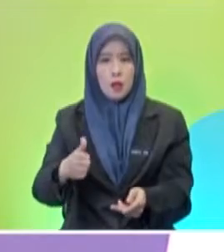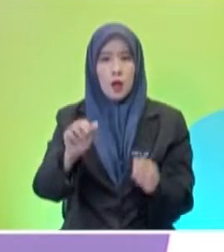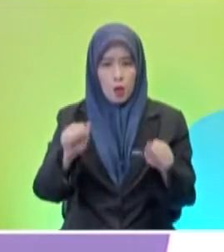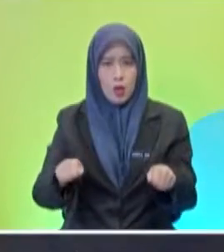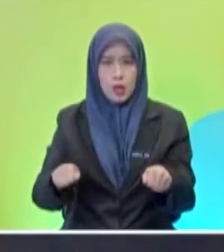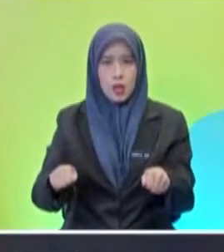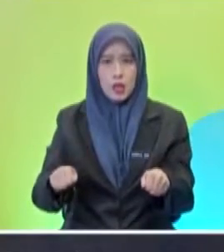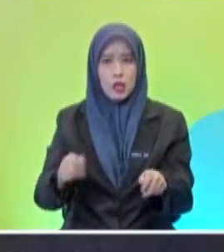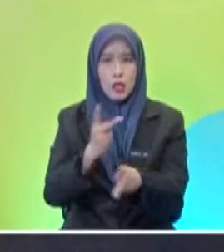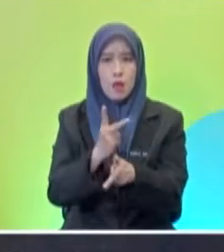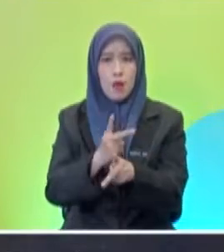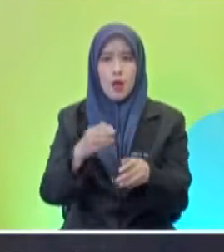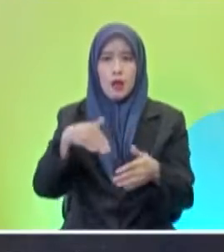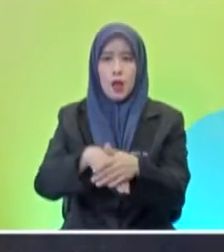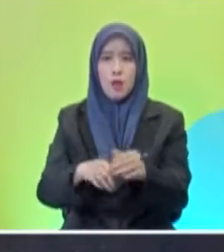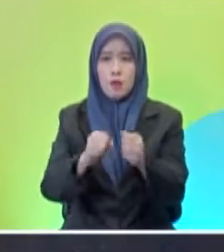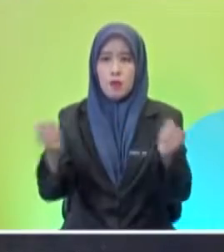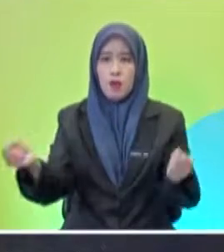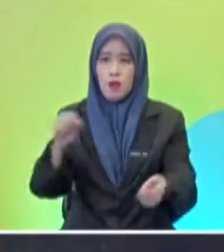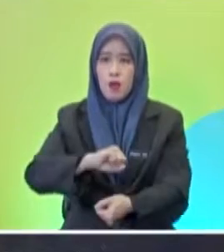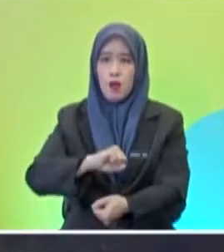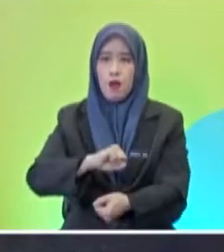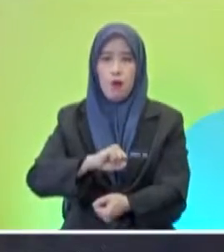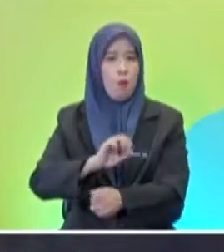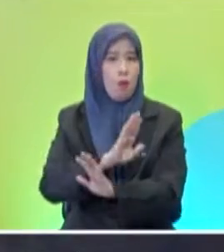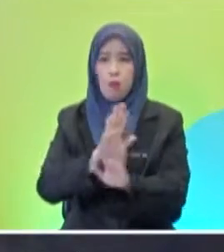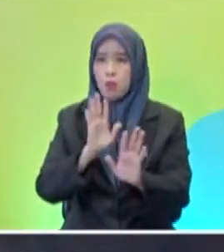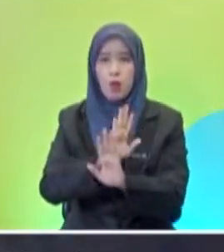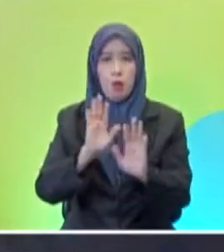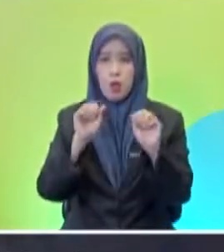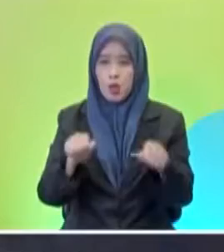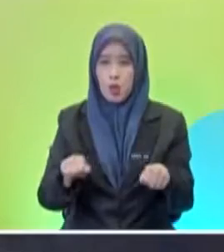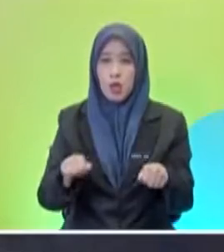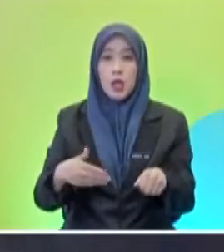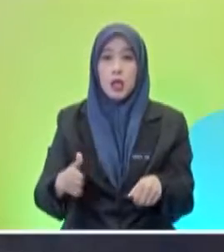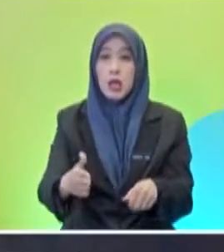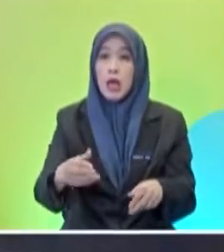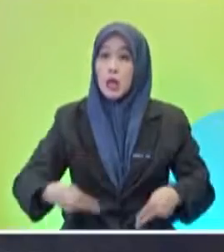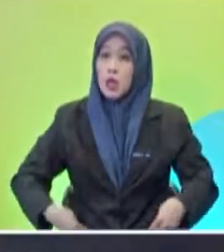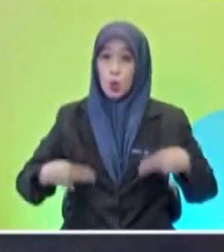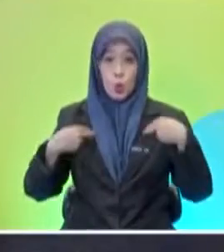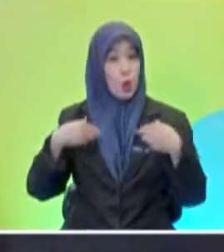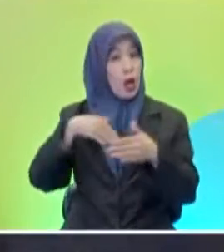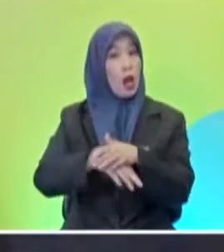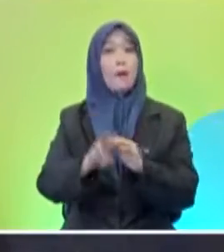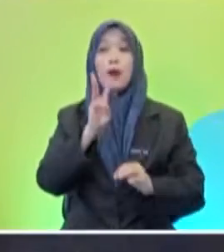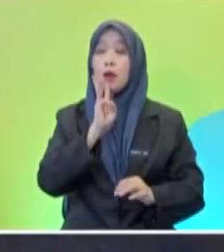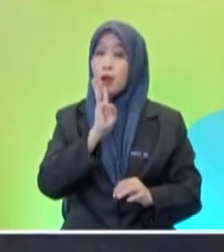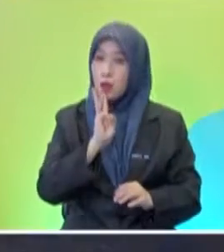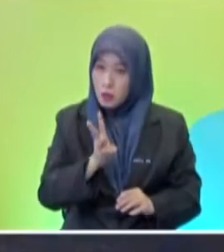dalam sangkar ke? Tak boleh, Cikgu. Tak boleh. Kenapa? Dia perlukan air. Ya. Ikan hidup di dalam